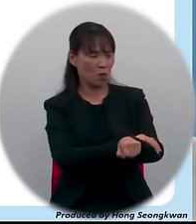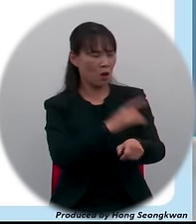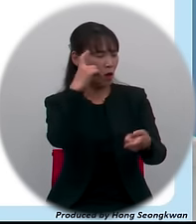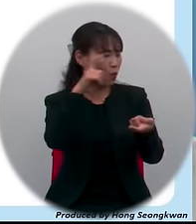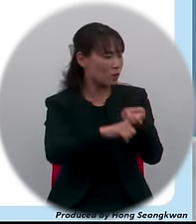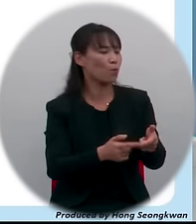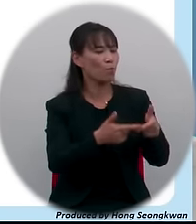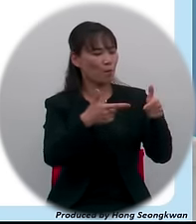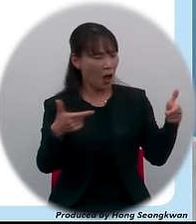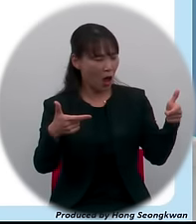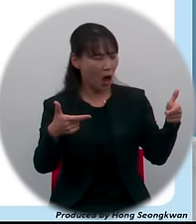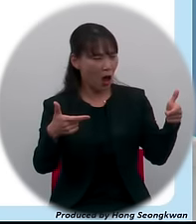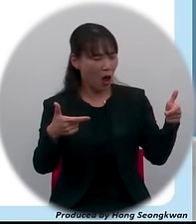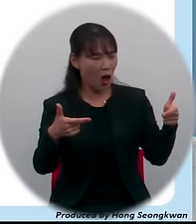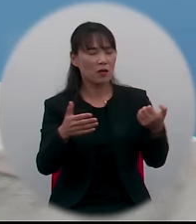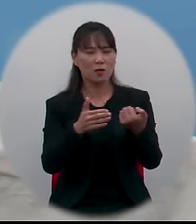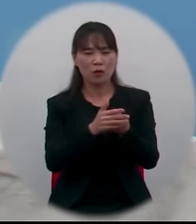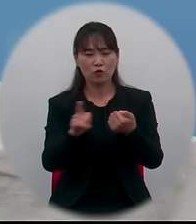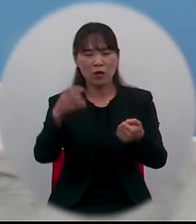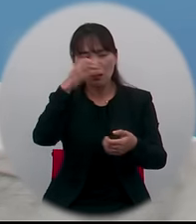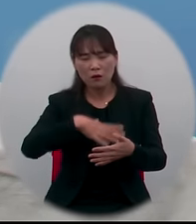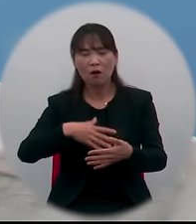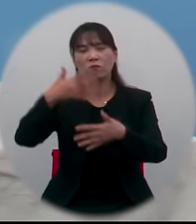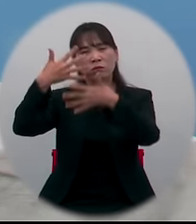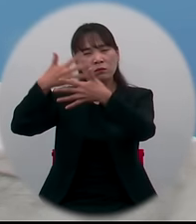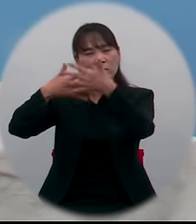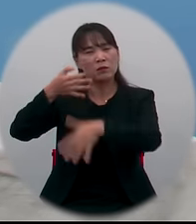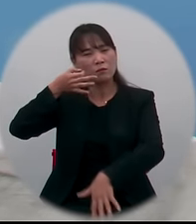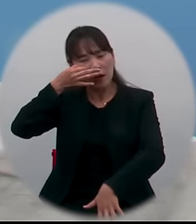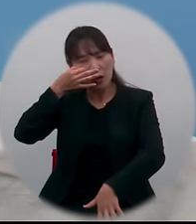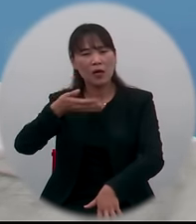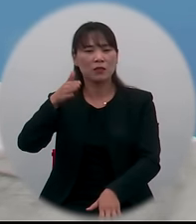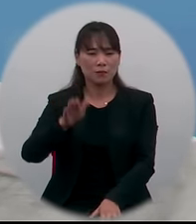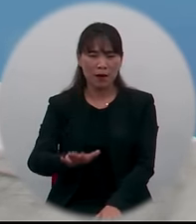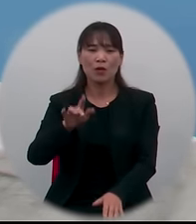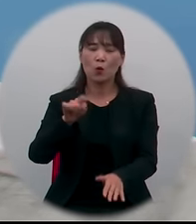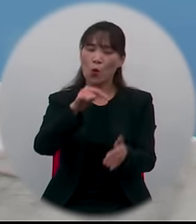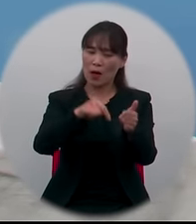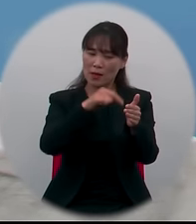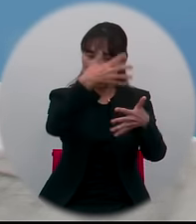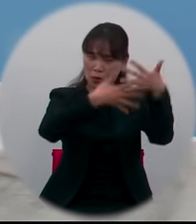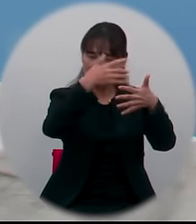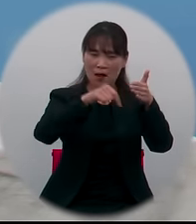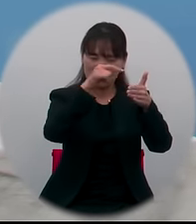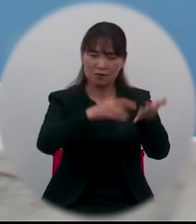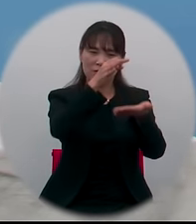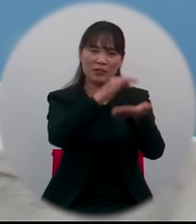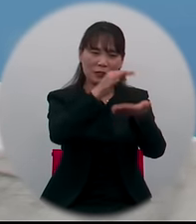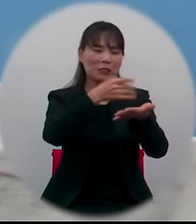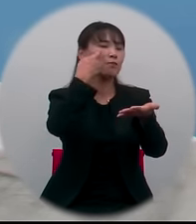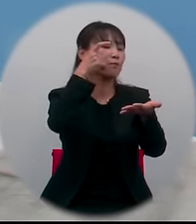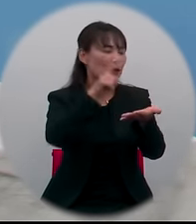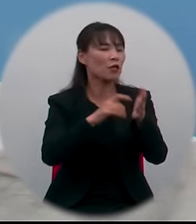있는 직업들에 대한 관심도 생기면서 직관적으로 그 그 즐기던 아이들이 감각적으로 즐기던 아이들이 이제 그